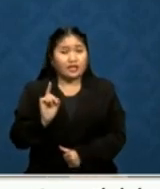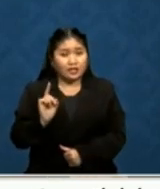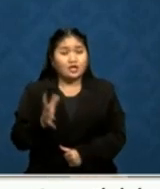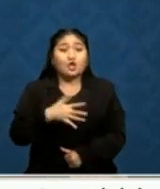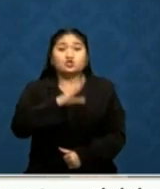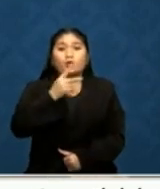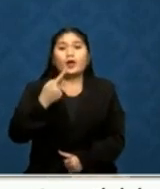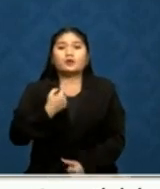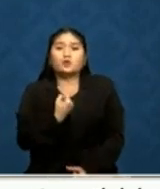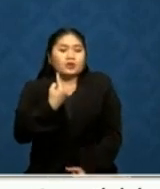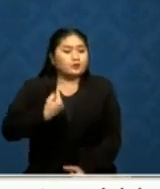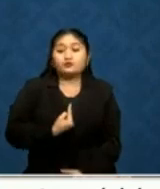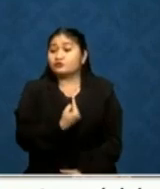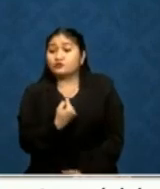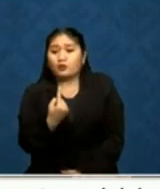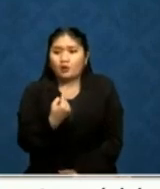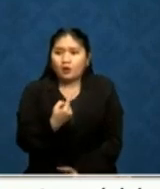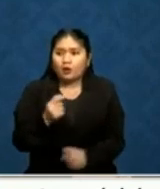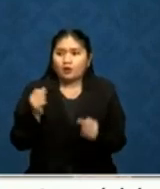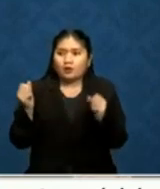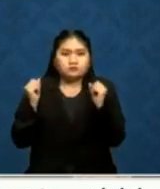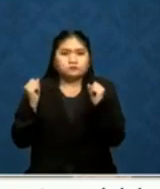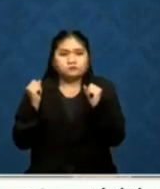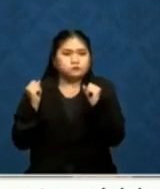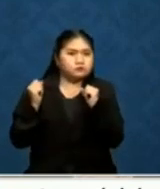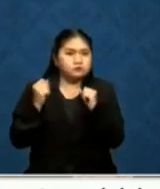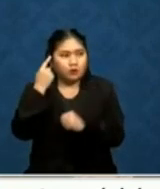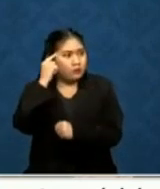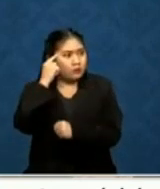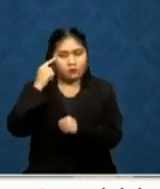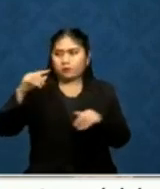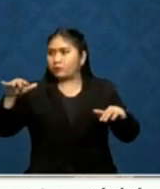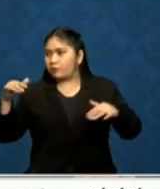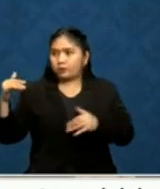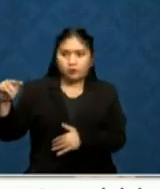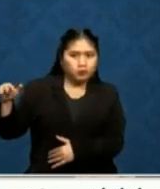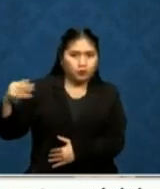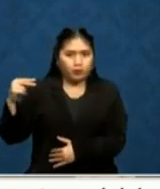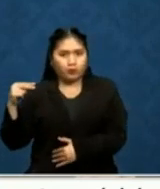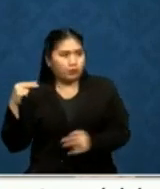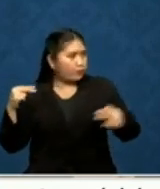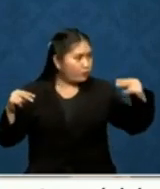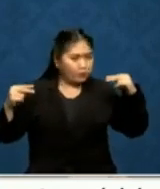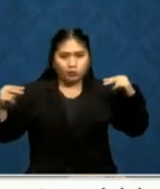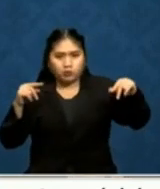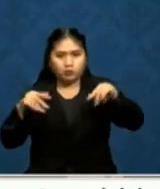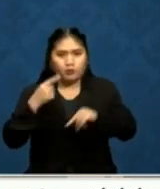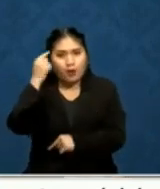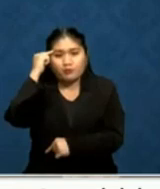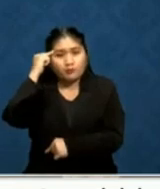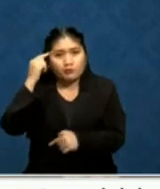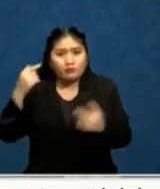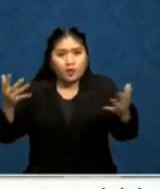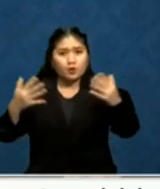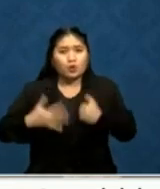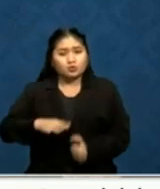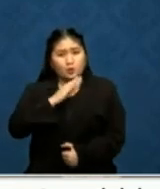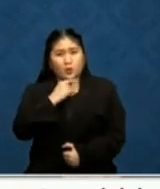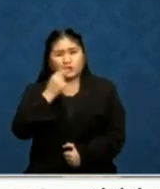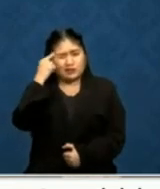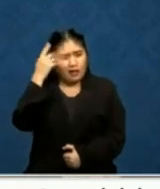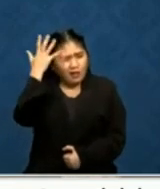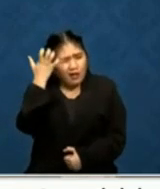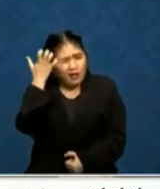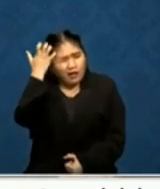ไหนมาไหนตอนไหนเนี่ยแล้วท่านต้องหวาดระแวงอยู่ตลอดเวลาเพราะว่าท่านไม่รู้เลยว่าเมื่อไหร่หรือที่ไหนที่ท่านโดนสะกดรอยอยู่เมื่อท่านวิตกกังวลม